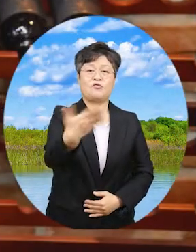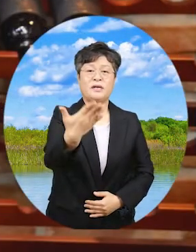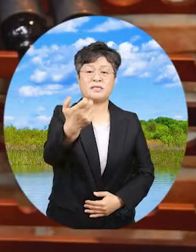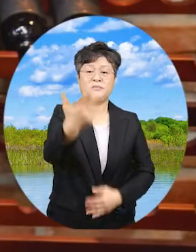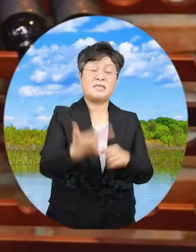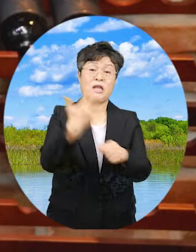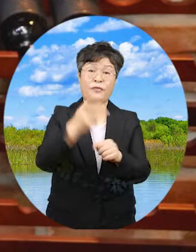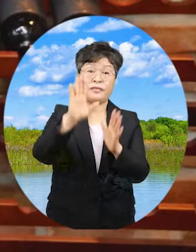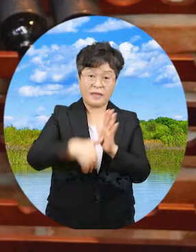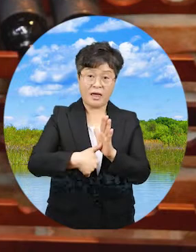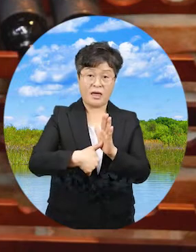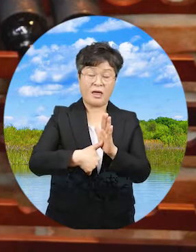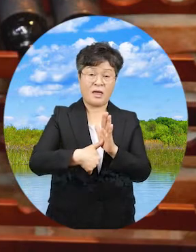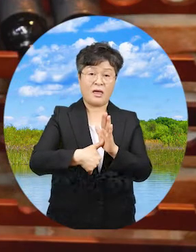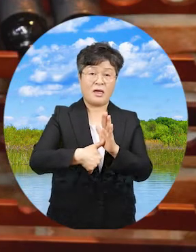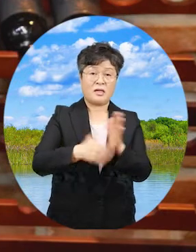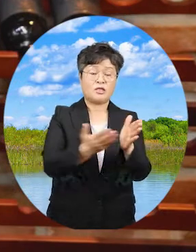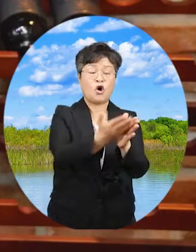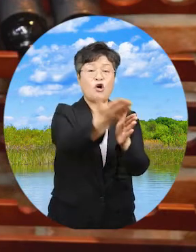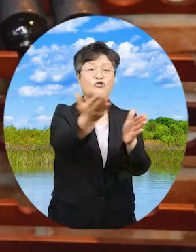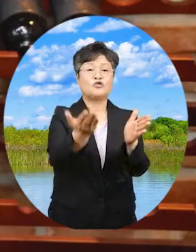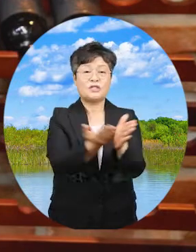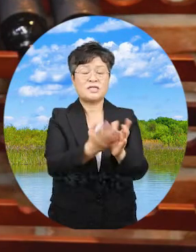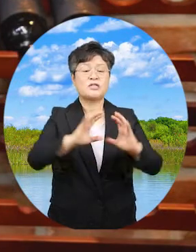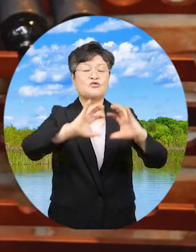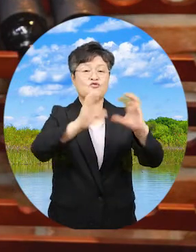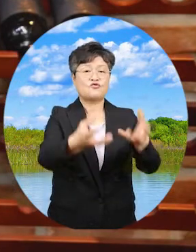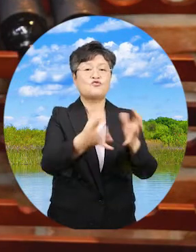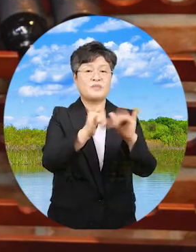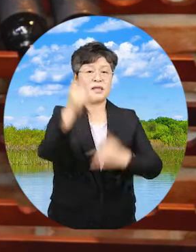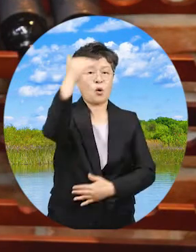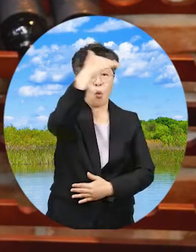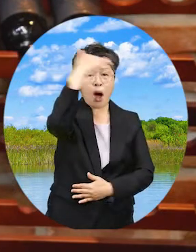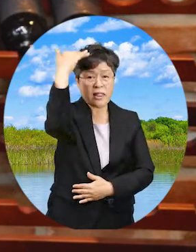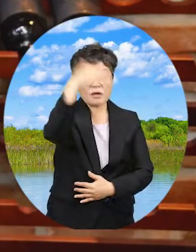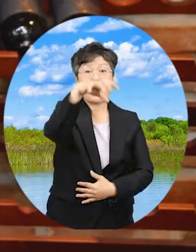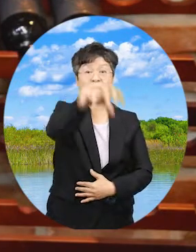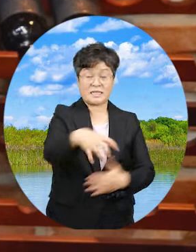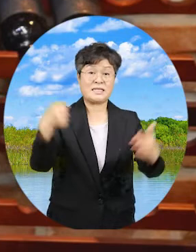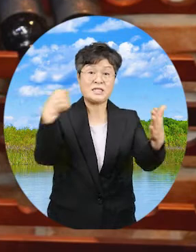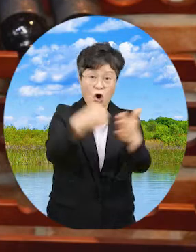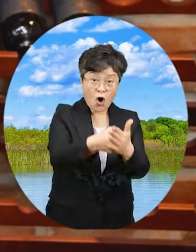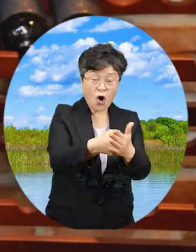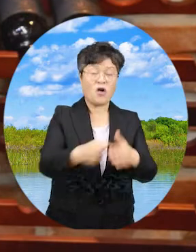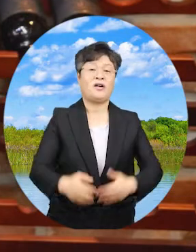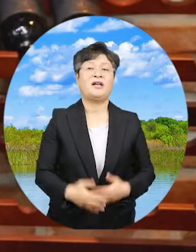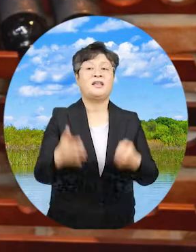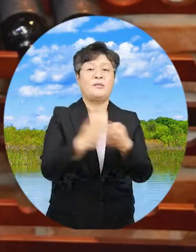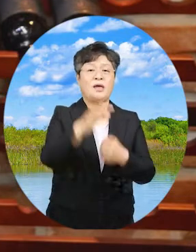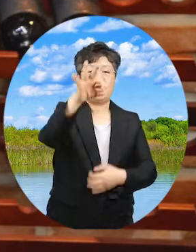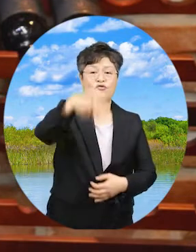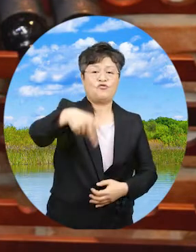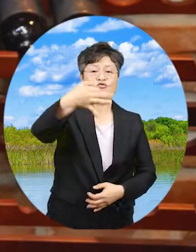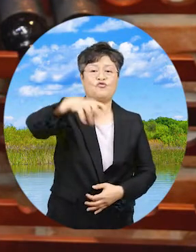1977년에 이 원천 저수지가 국민 관광지로 이렇게 지정이 됐어요. 그래서 원천